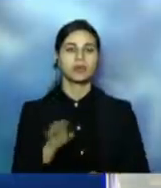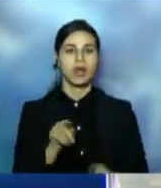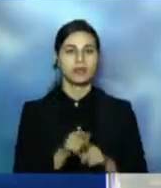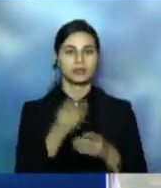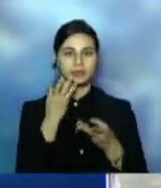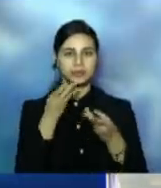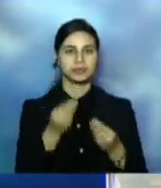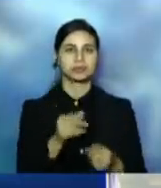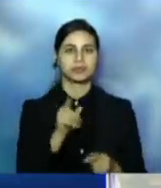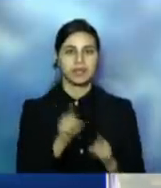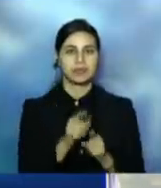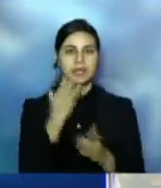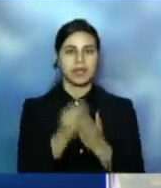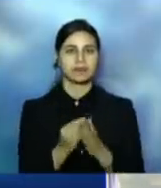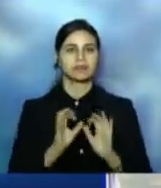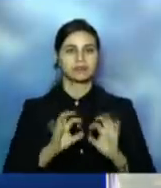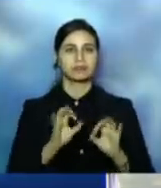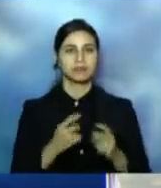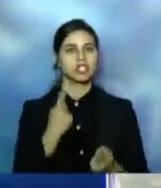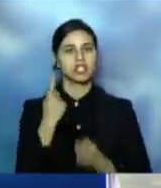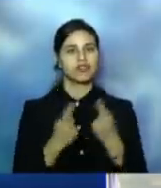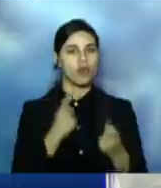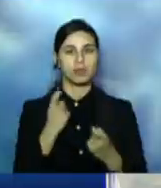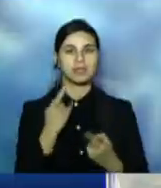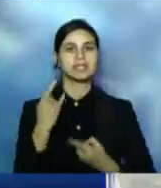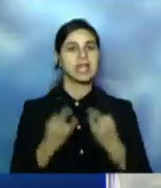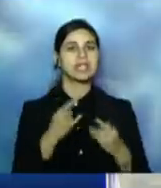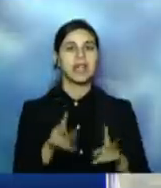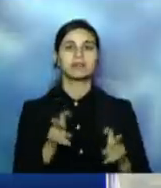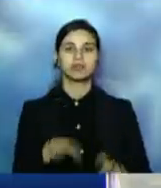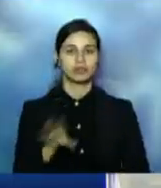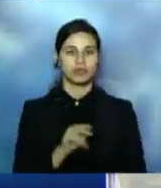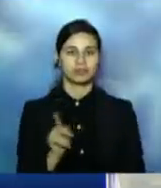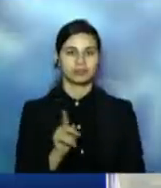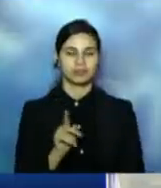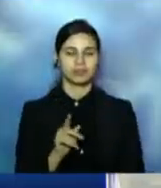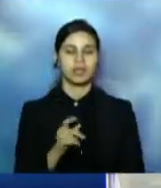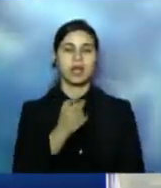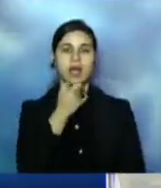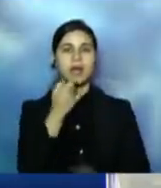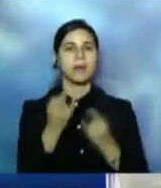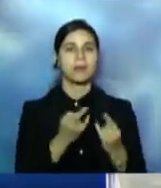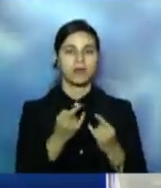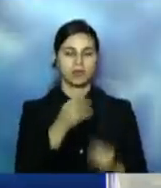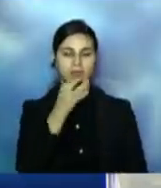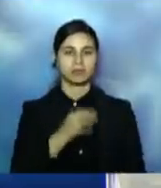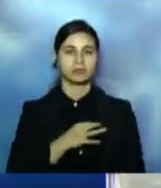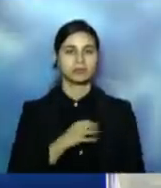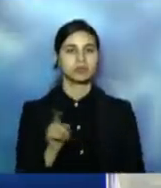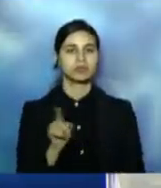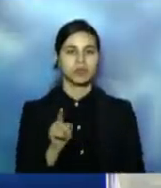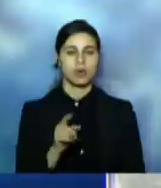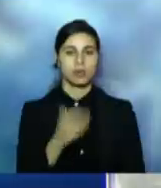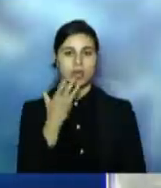გვანებივრებთ თქვენი სტუმრობით, რასაც ვერ ვიტყვი ზოგადად სატელევიზიო ეთერზე. მაყურებელს შევახსენებ რომ დღეს